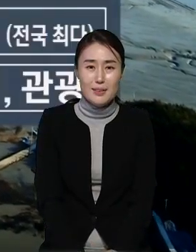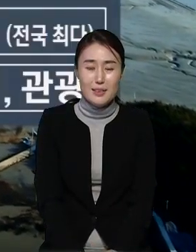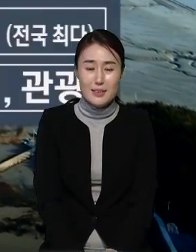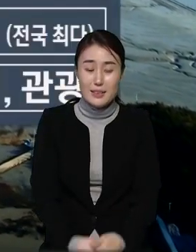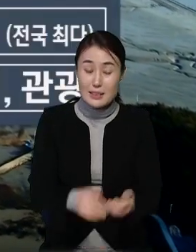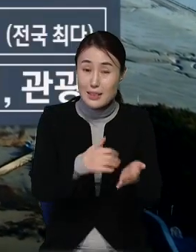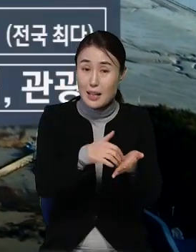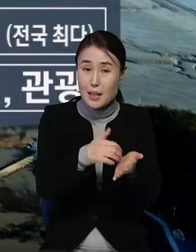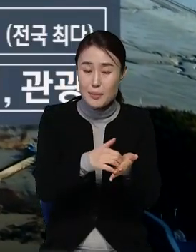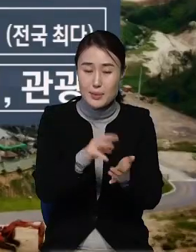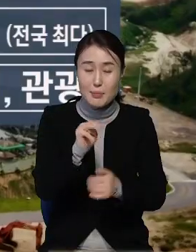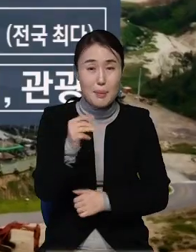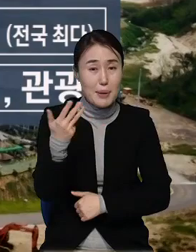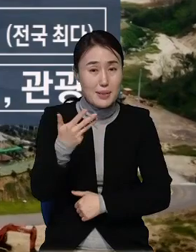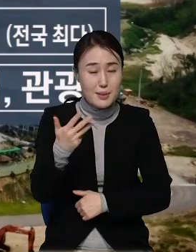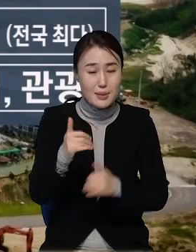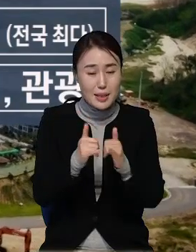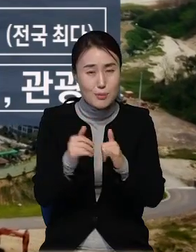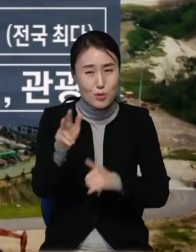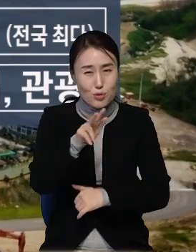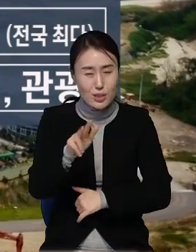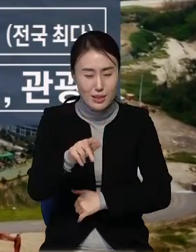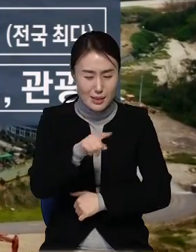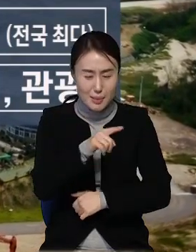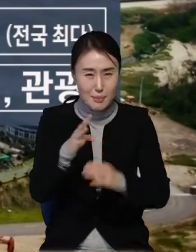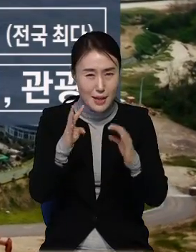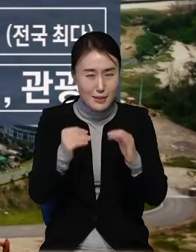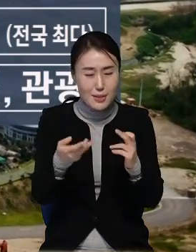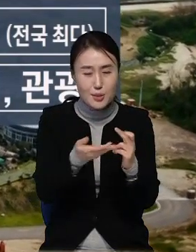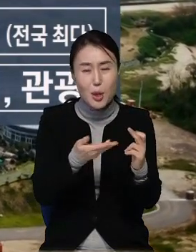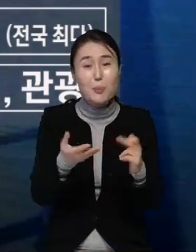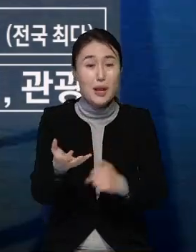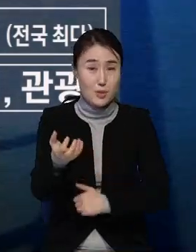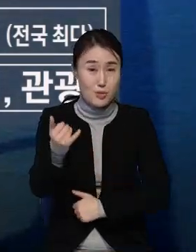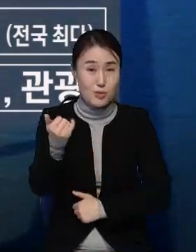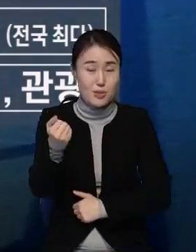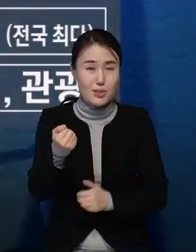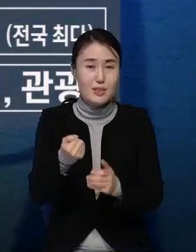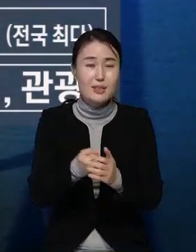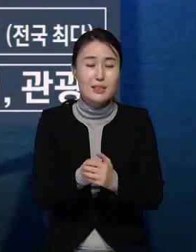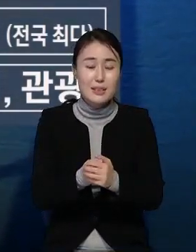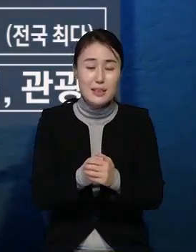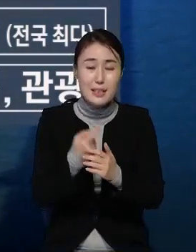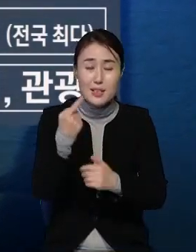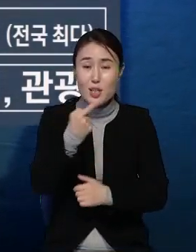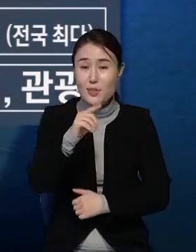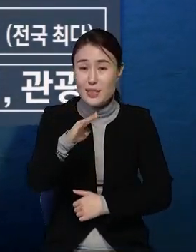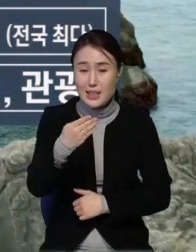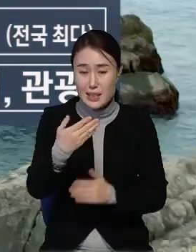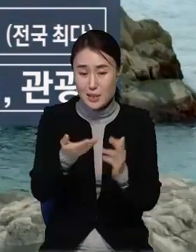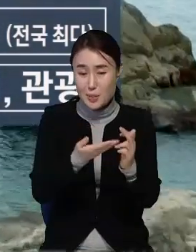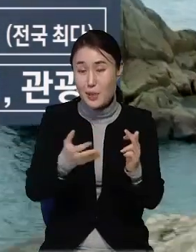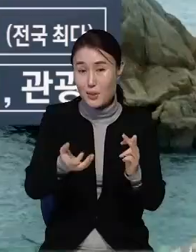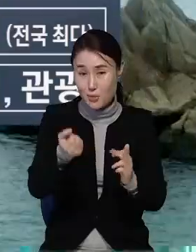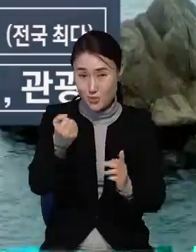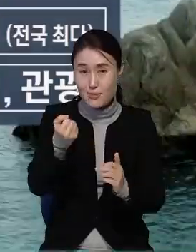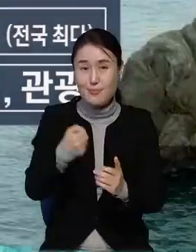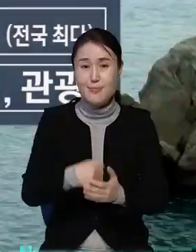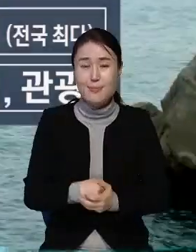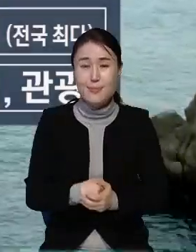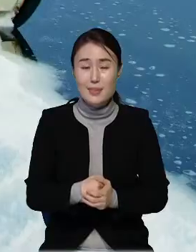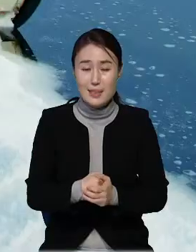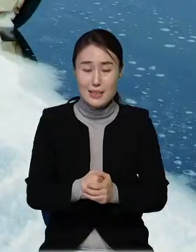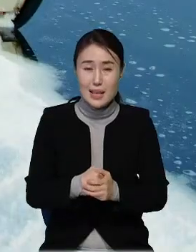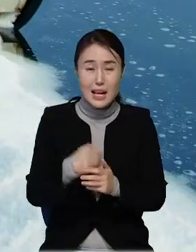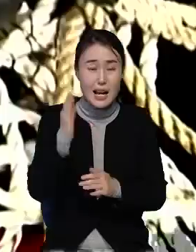인구 3만 8천 명의 신안군은 전국에서 가장 많은 섬을 보유하고 있어 이른바 천사의 섬으로 불립니다.